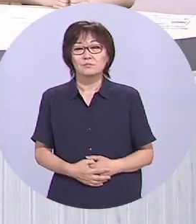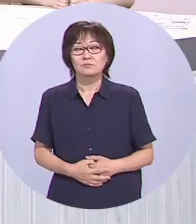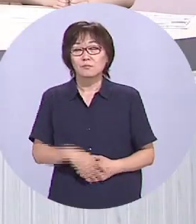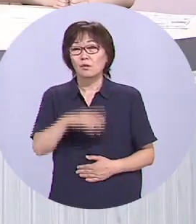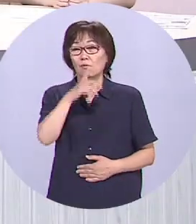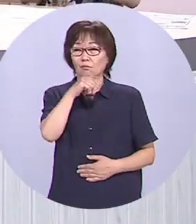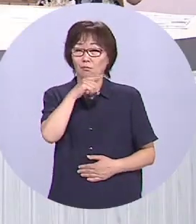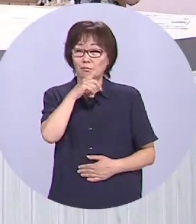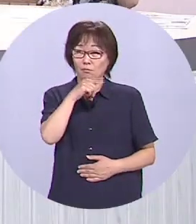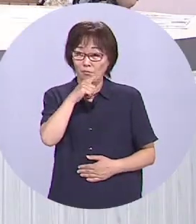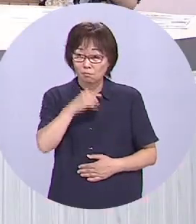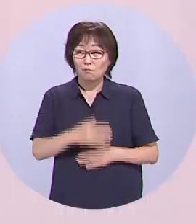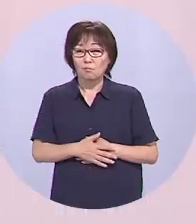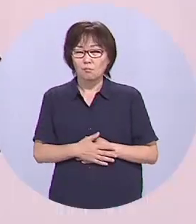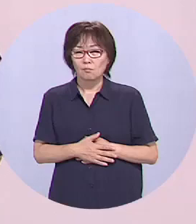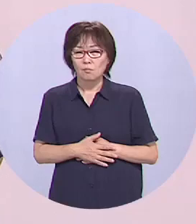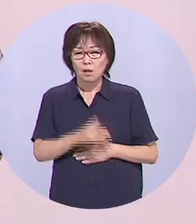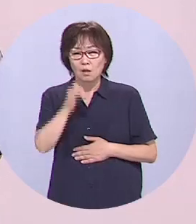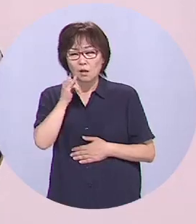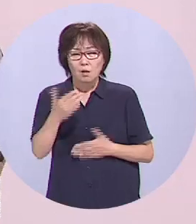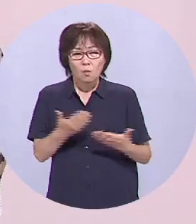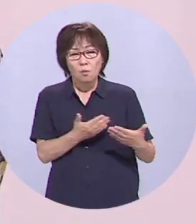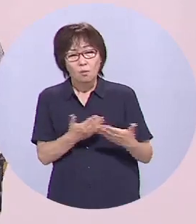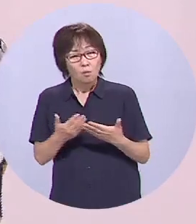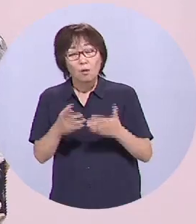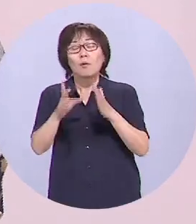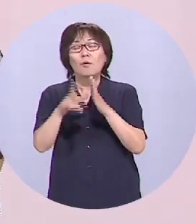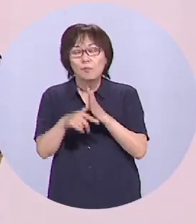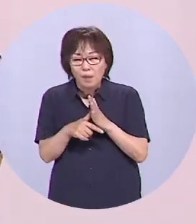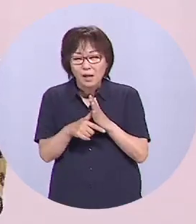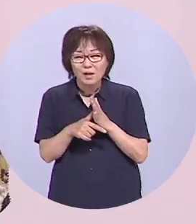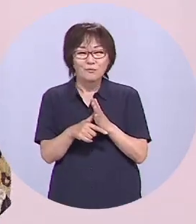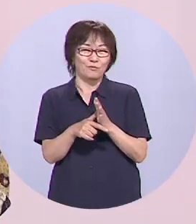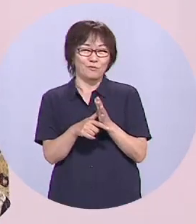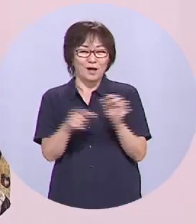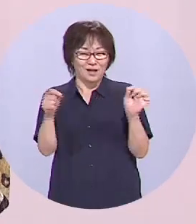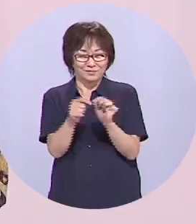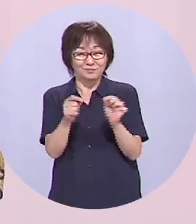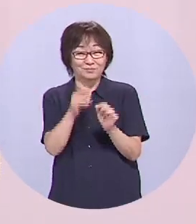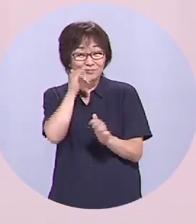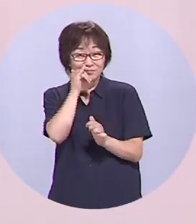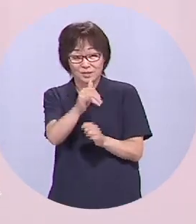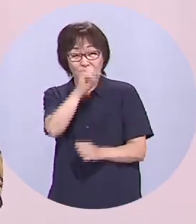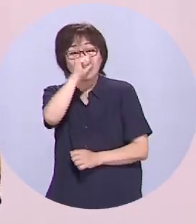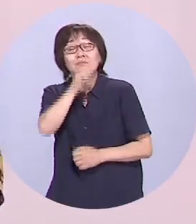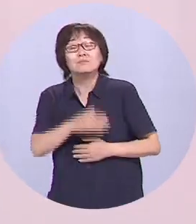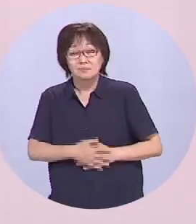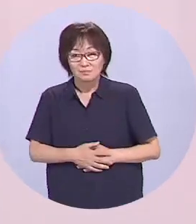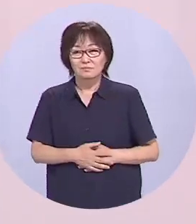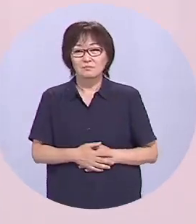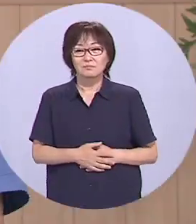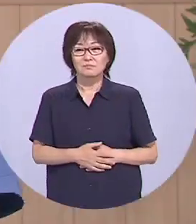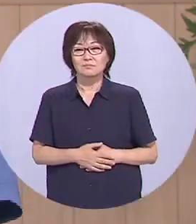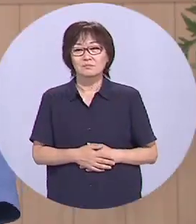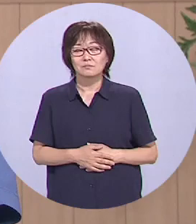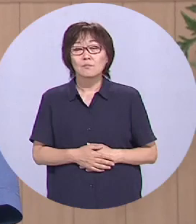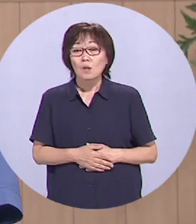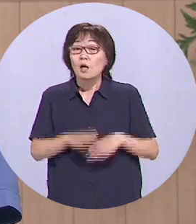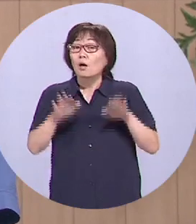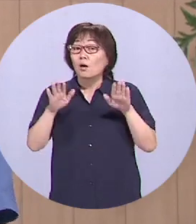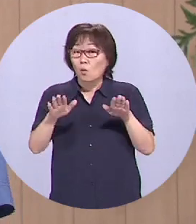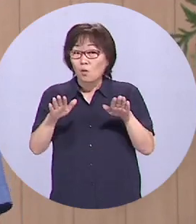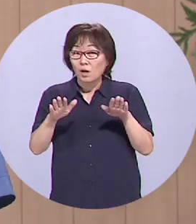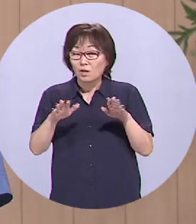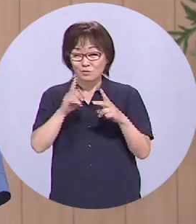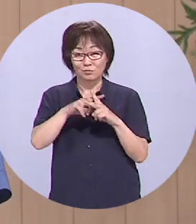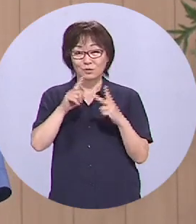うん、なるほど、まあ、どうしようかなとこう悩んだら短縮ダイヤルにかければいいんですね。 そうですね、ここで今回取り